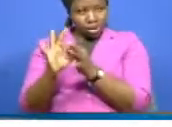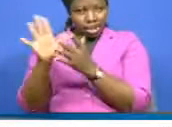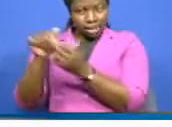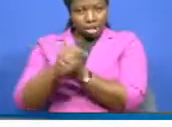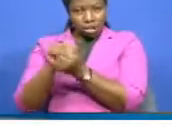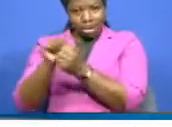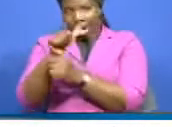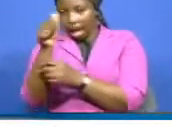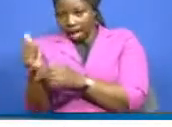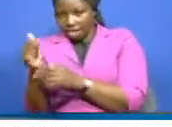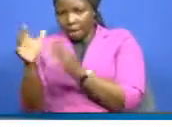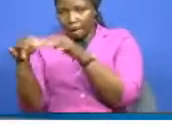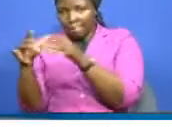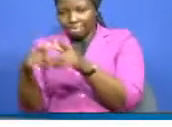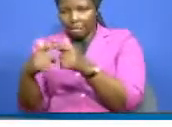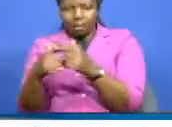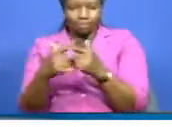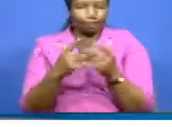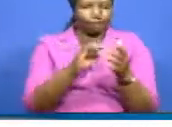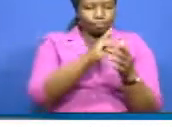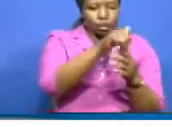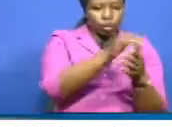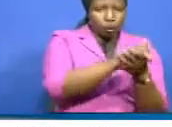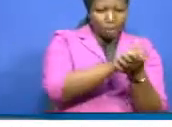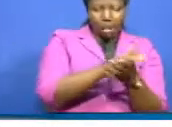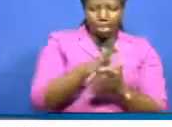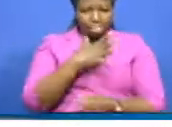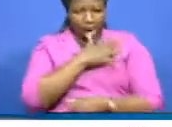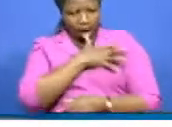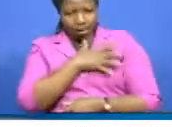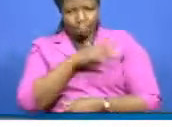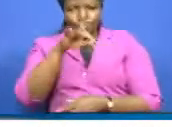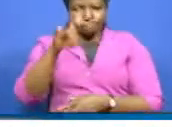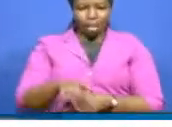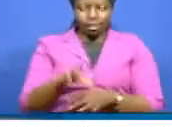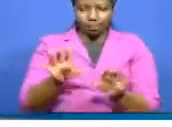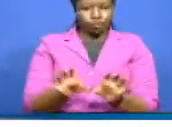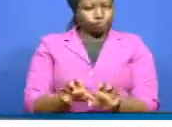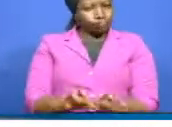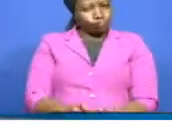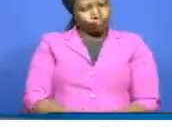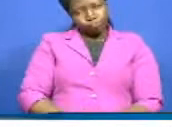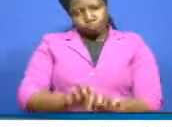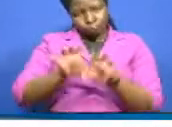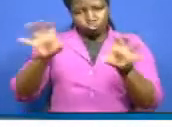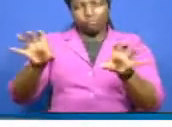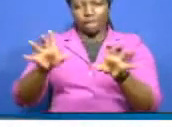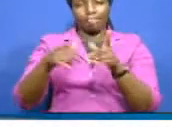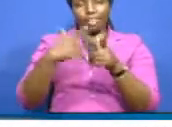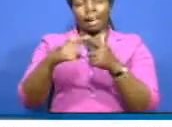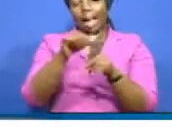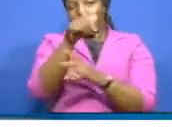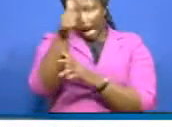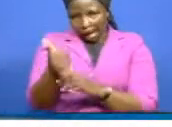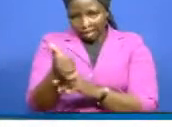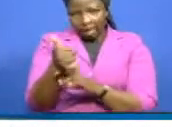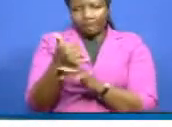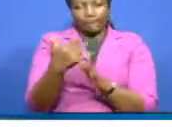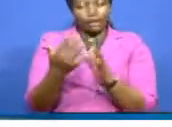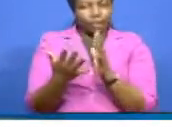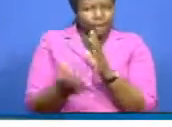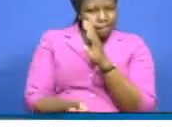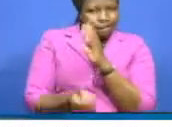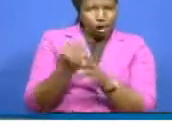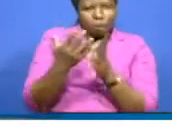Vitabidi huo mlengo wa NASA wa Jubilee ugawanyike kwanza. Ndivyo mlengo ingine itengenezwe. Na ni ukweli mimi